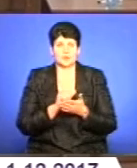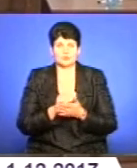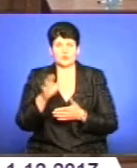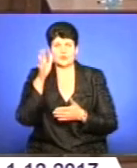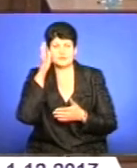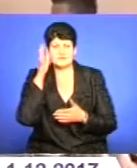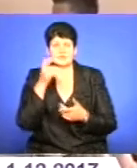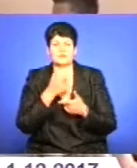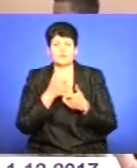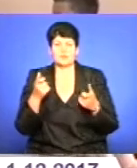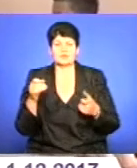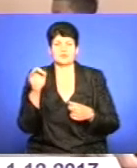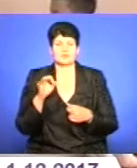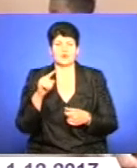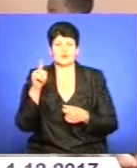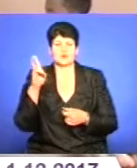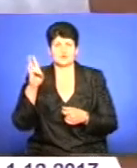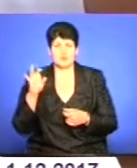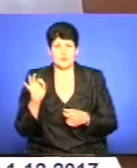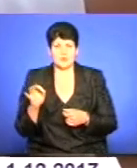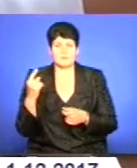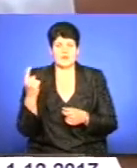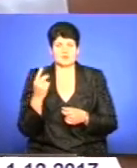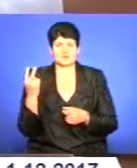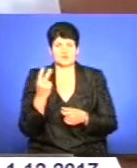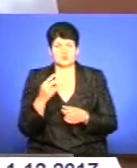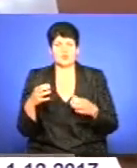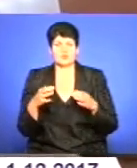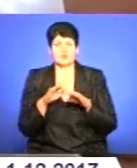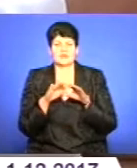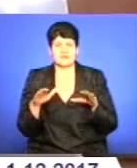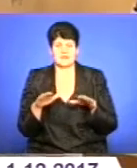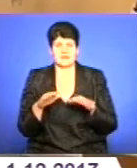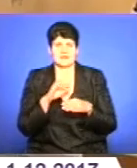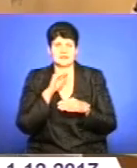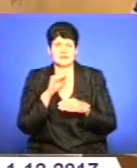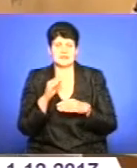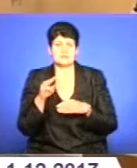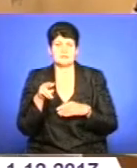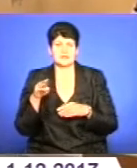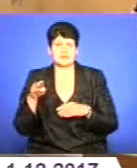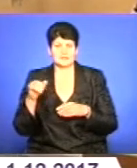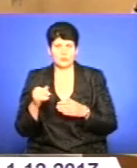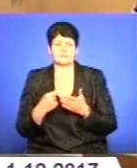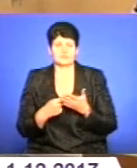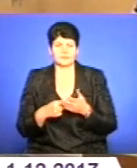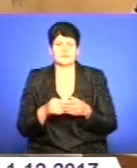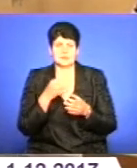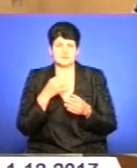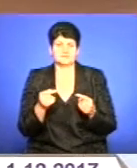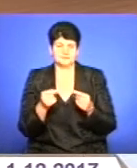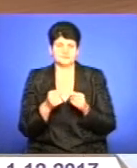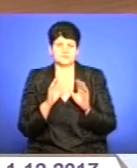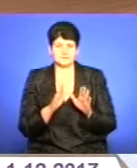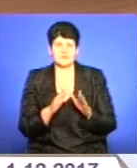щодо зовнішнього незалежного оцінювання в навчальних закладах 1-2 рівнів акредитації та професійно-технічних училищ підтвердив, однак